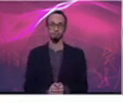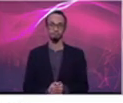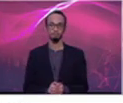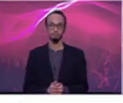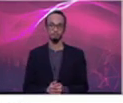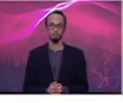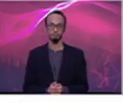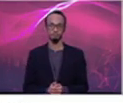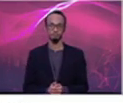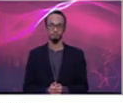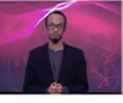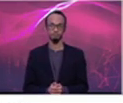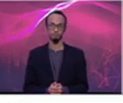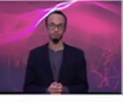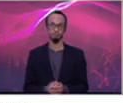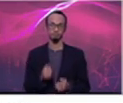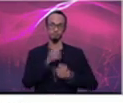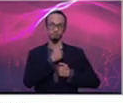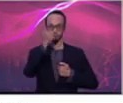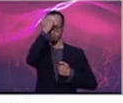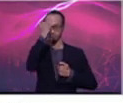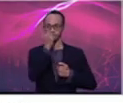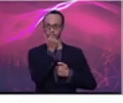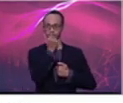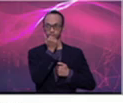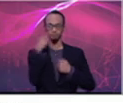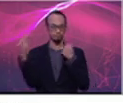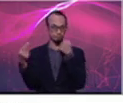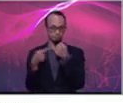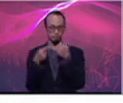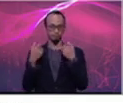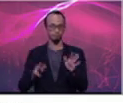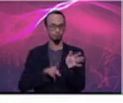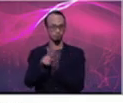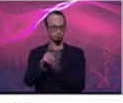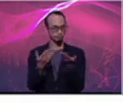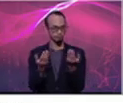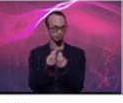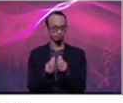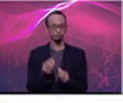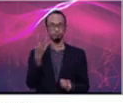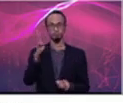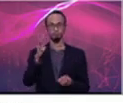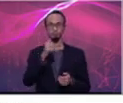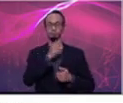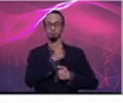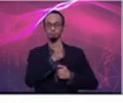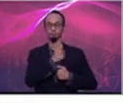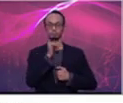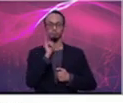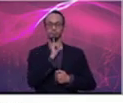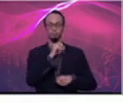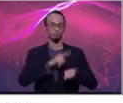kemanusiaan sayap ketenteraan Hamas Brigit alkassam mendakwa mereka membunuh sekurang-kurangnya 14 Askar Israel ketika